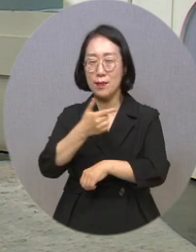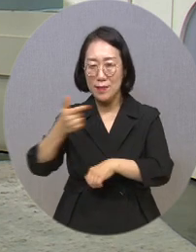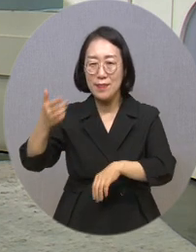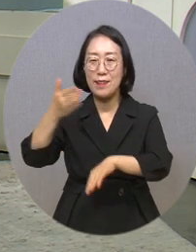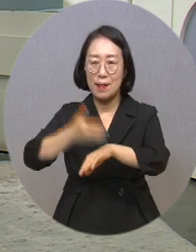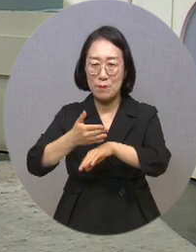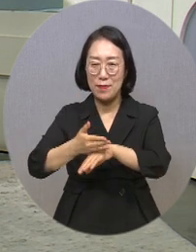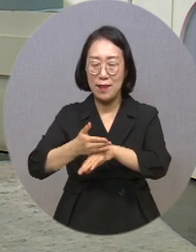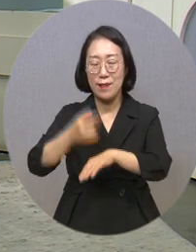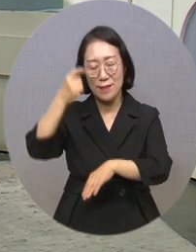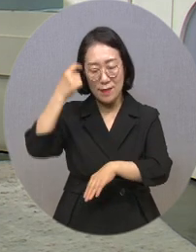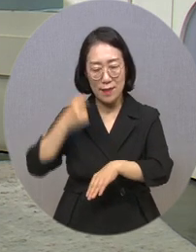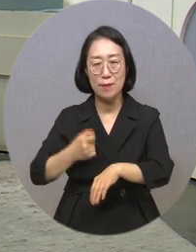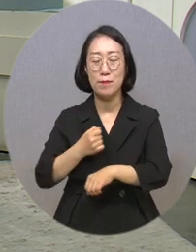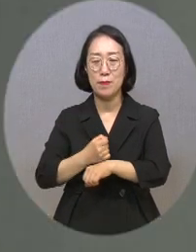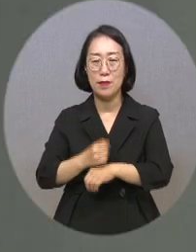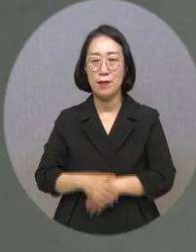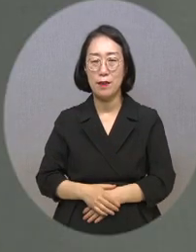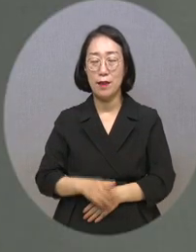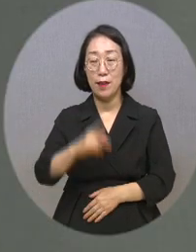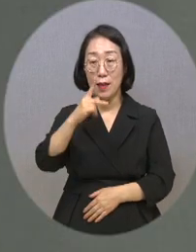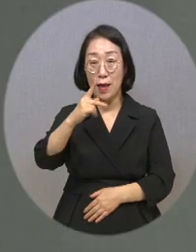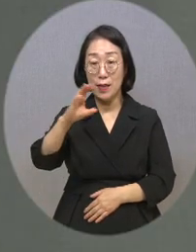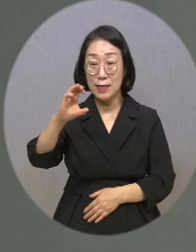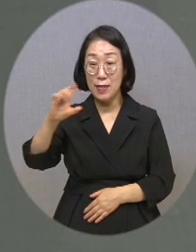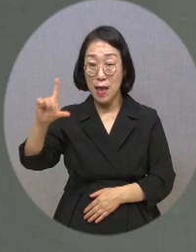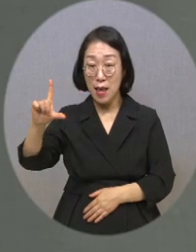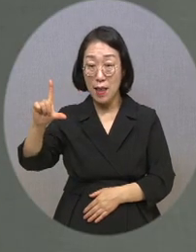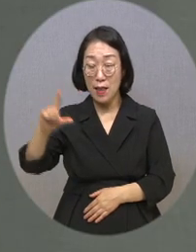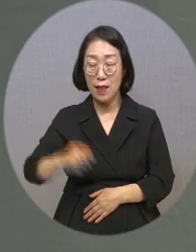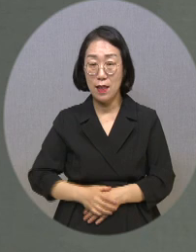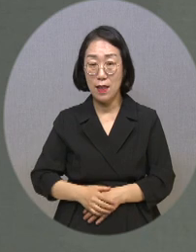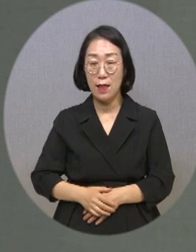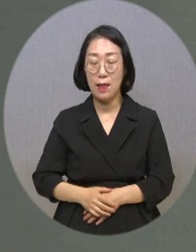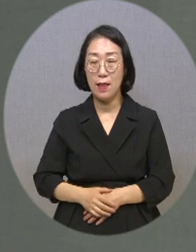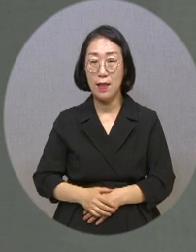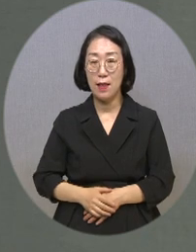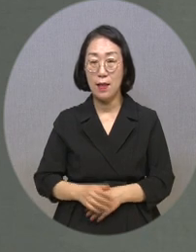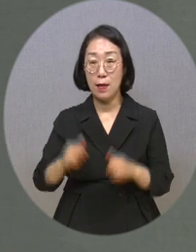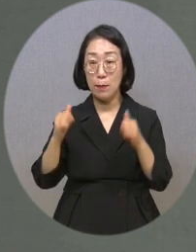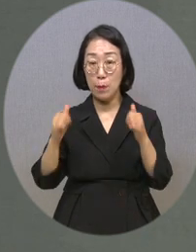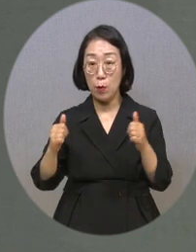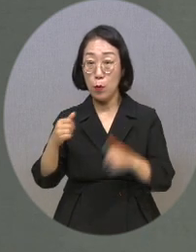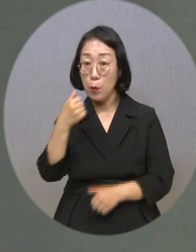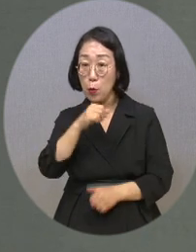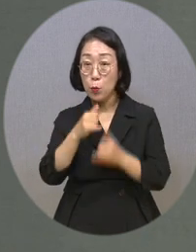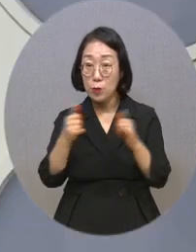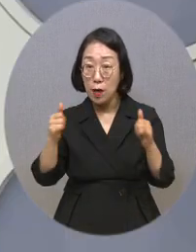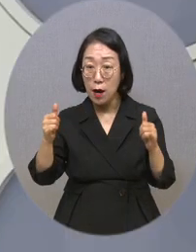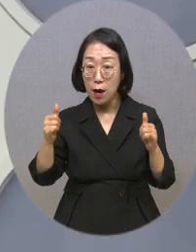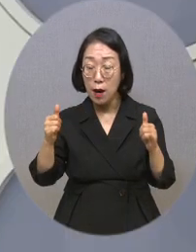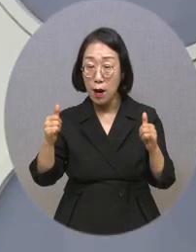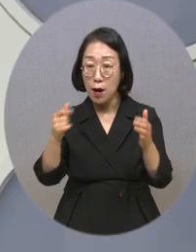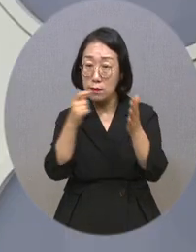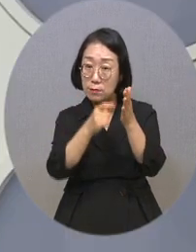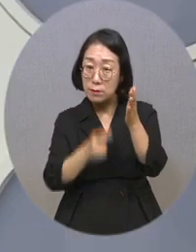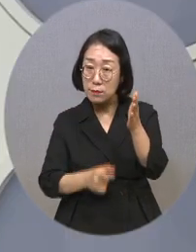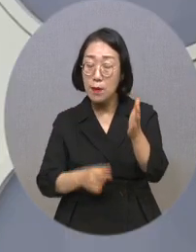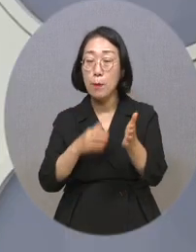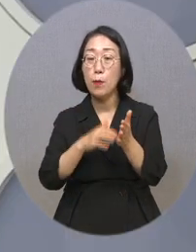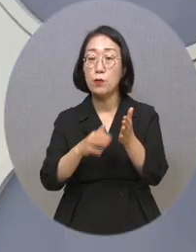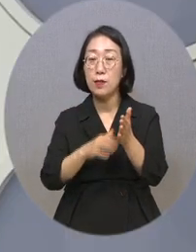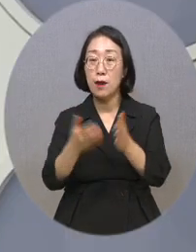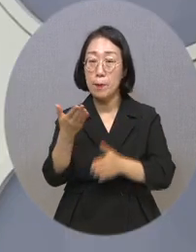있습니다. 그 KCL 법무법인의 변호사들은 몇 분이나 되세요? 네.